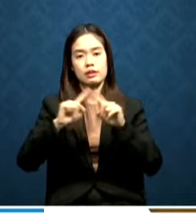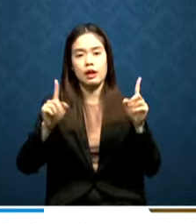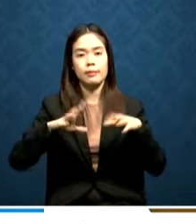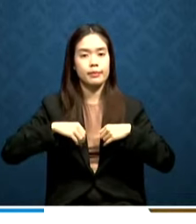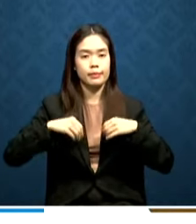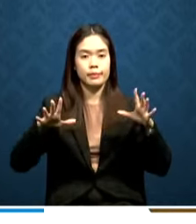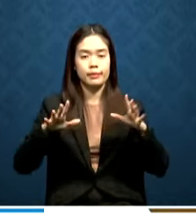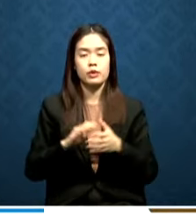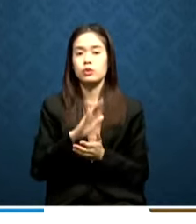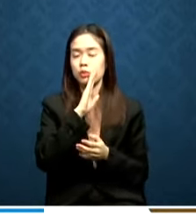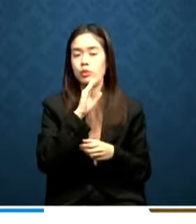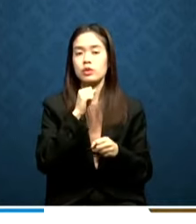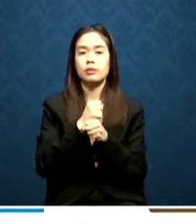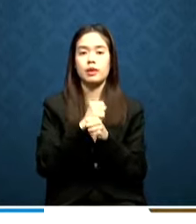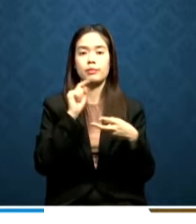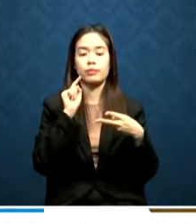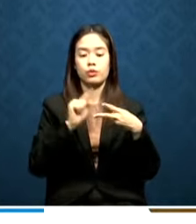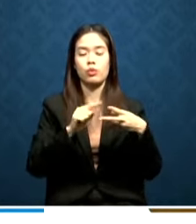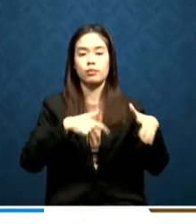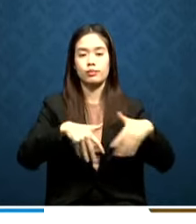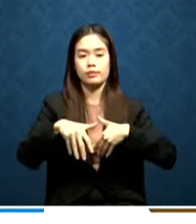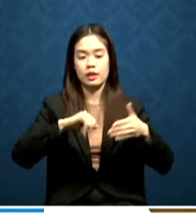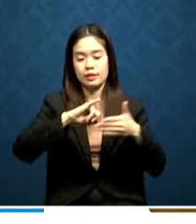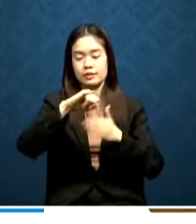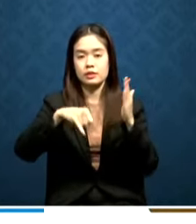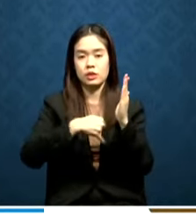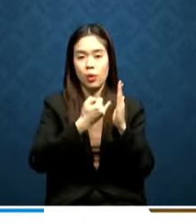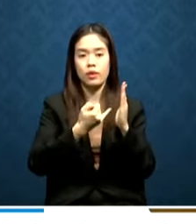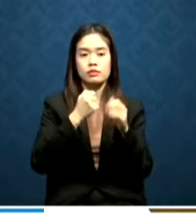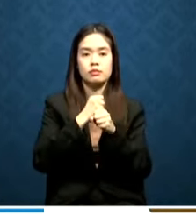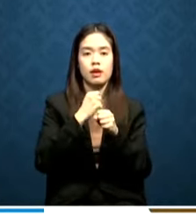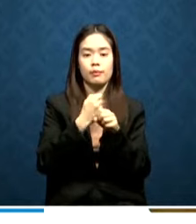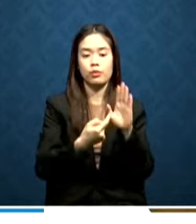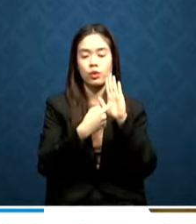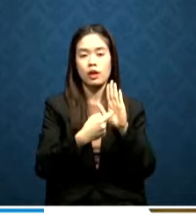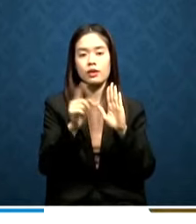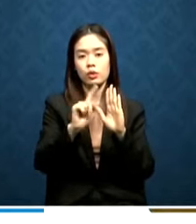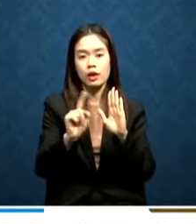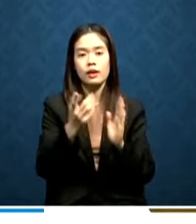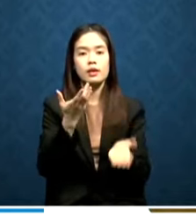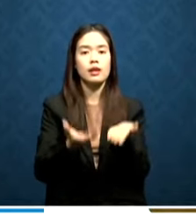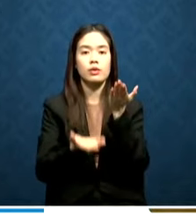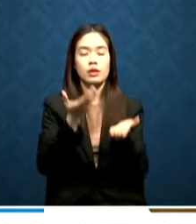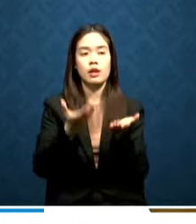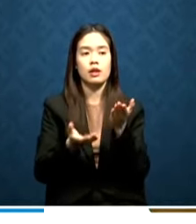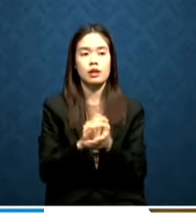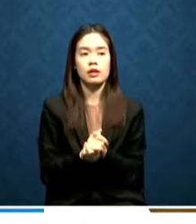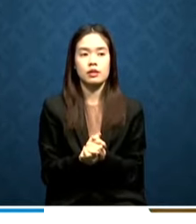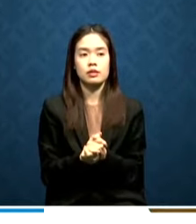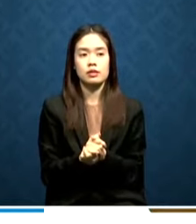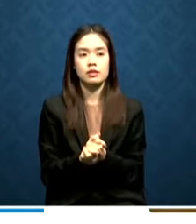ะท้องถิ่นนะครับเช่นจังหวัดนี้จะเป็นยังงั้นหรือว่าที่มีเรื่องรถที่ว่าใช่ไหมฮะ